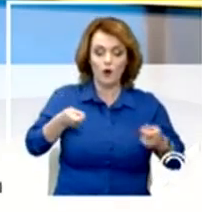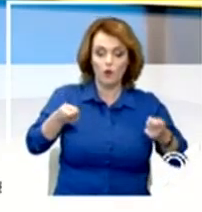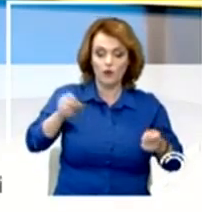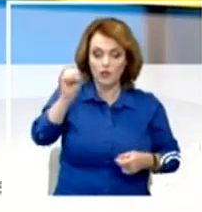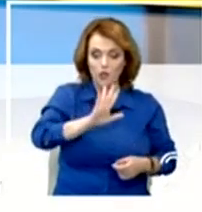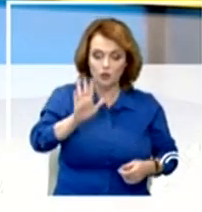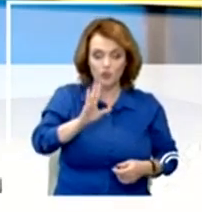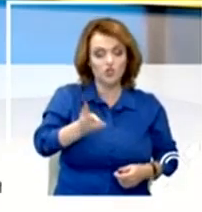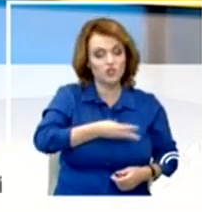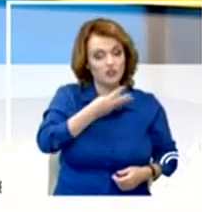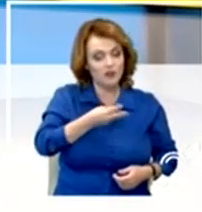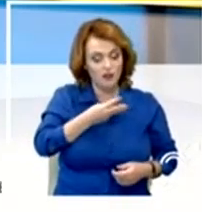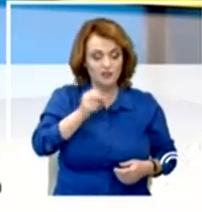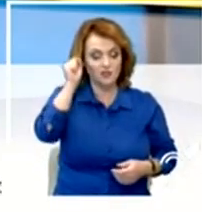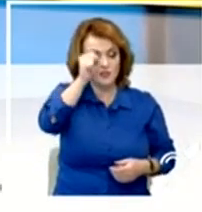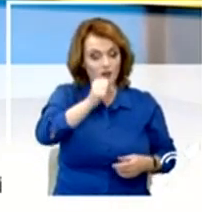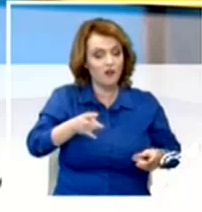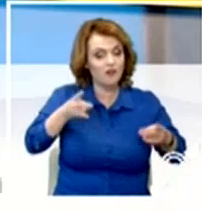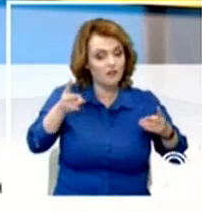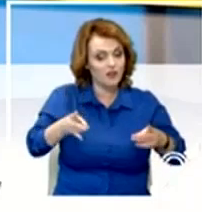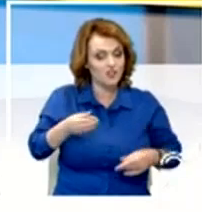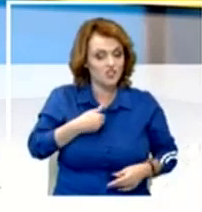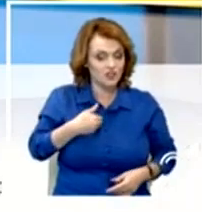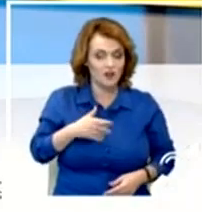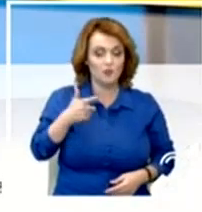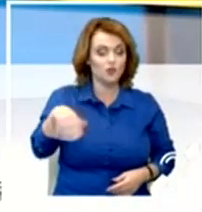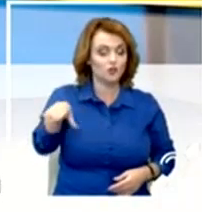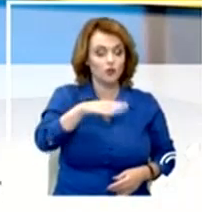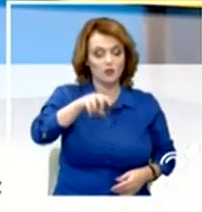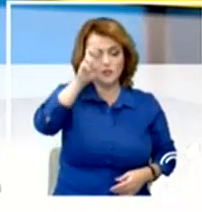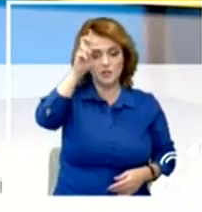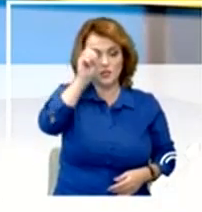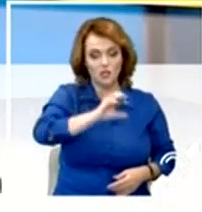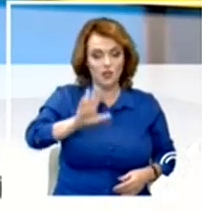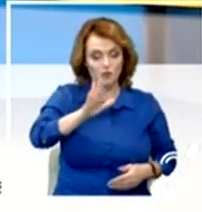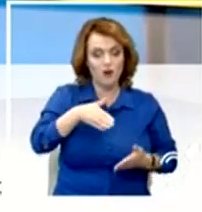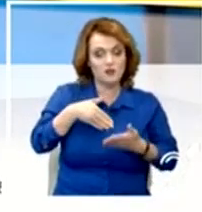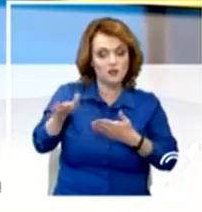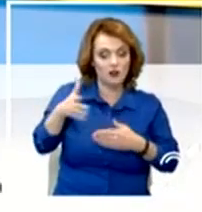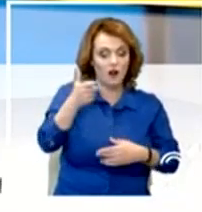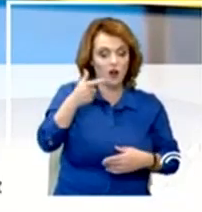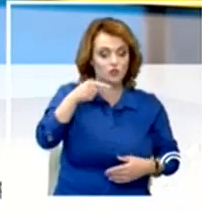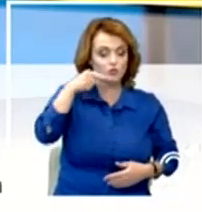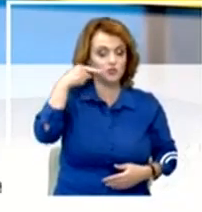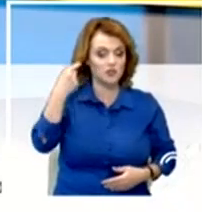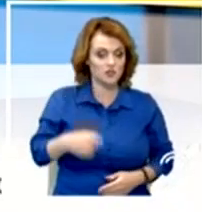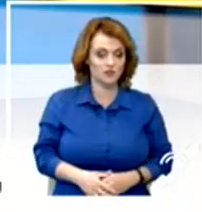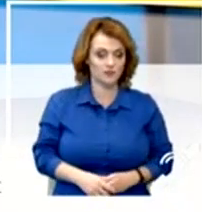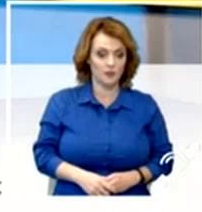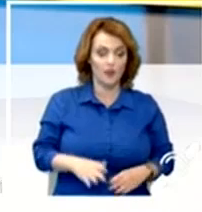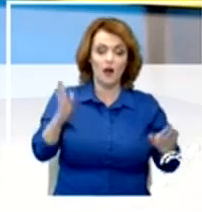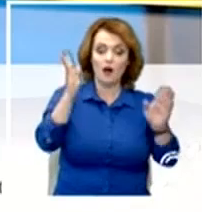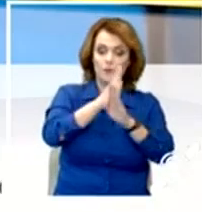și-ar dori și o iarnă blândă, în condițiile în care aproape toate statele au renunțat la gazul rusesc ieftin.